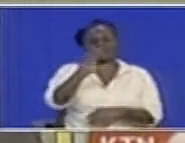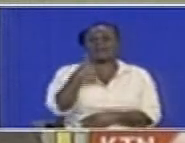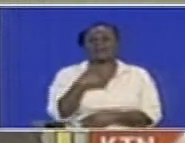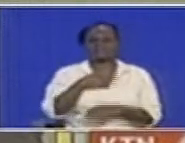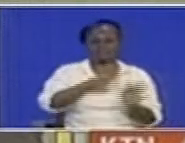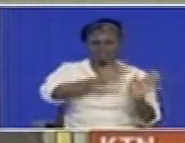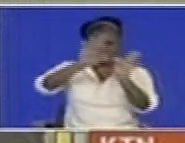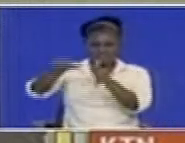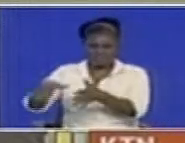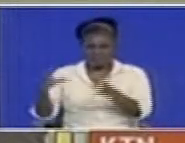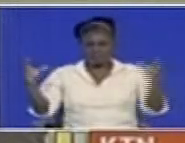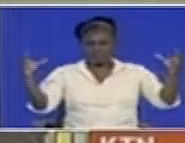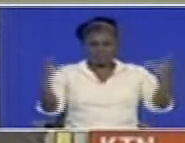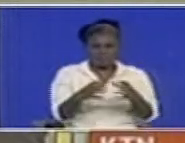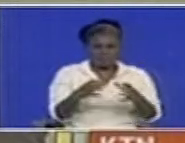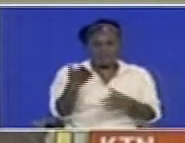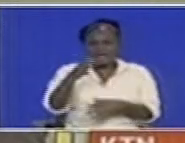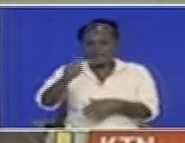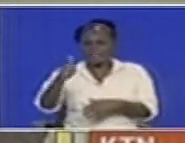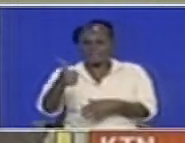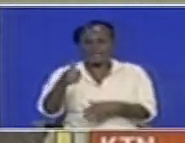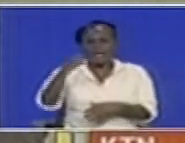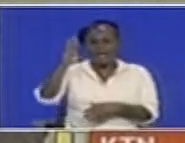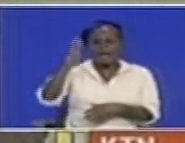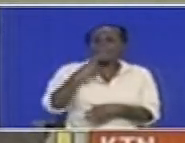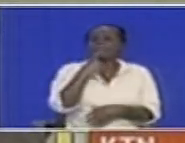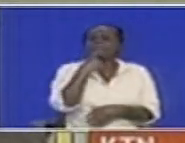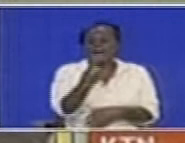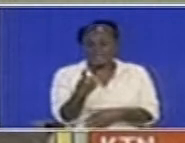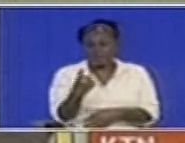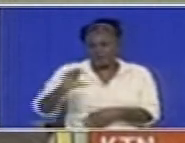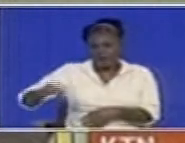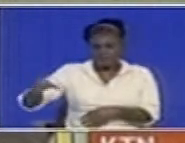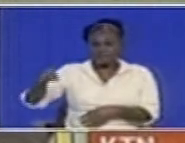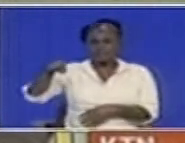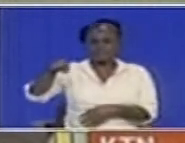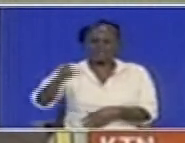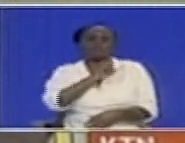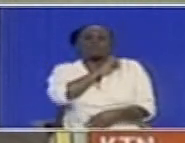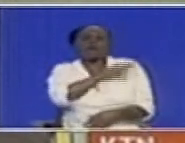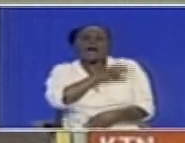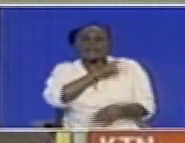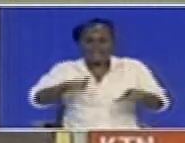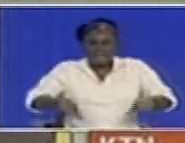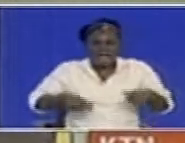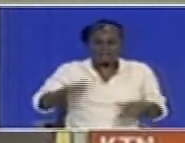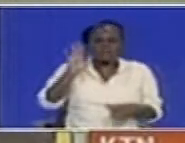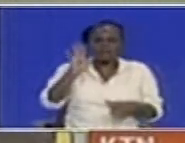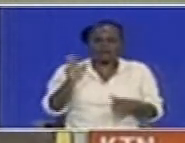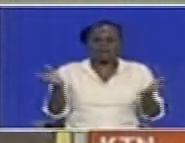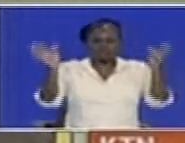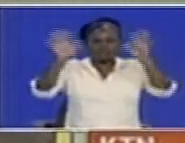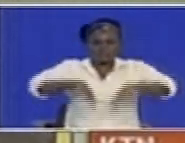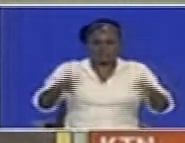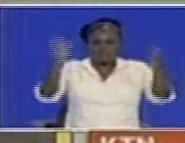Kando na hayo, wenyeji wa kata ndogo ya Timboiwe eneo bunge la Baringo ya kati kaunti ya Baringo bado wanahofia maisha yao kufuatia maporomoko ya ardhi